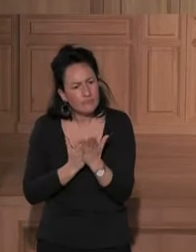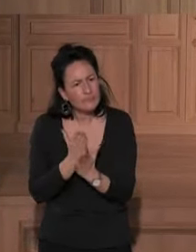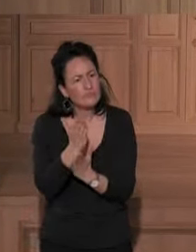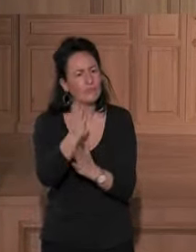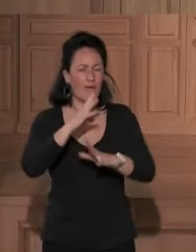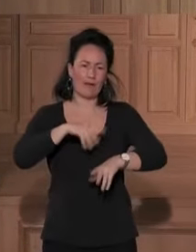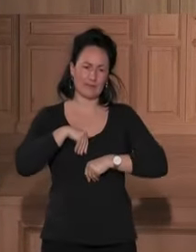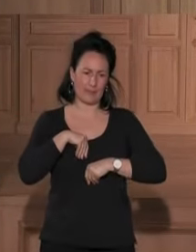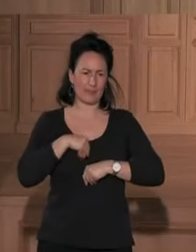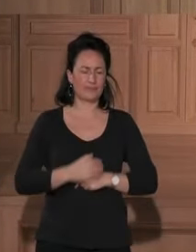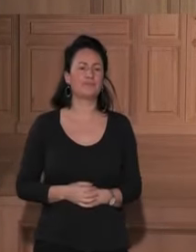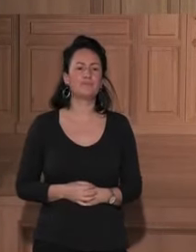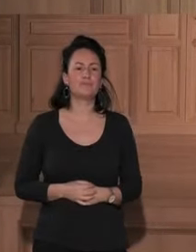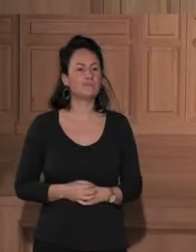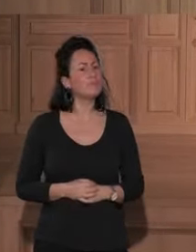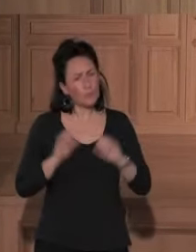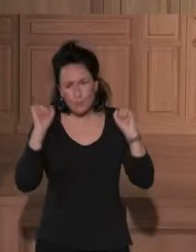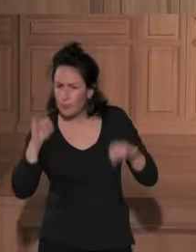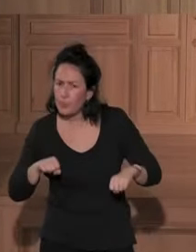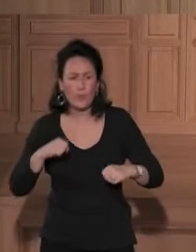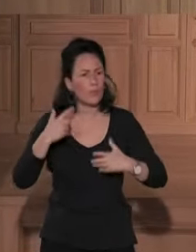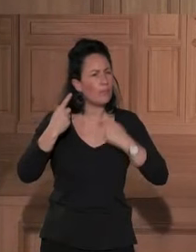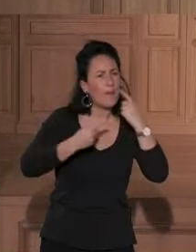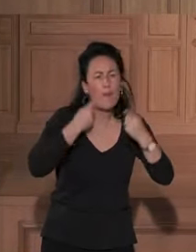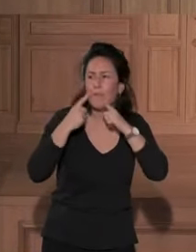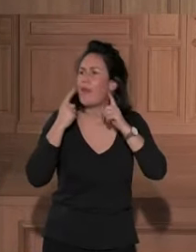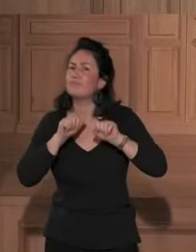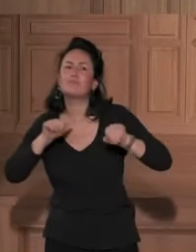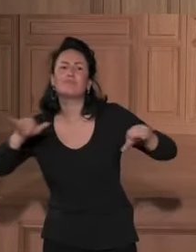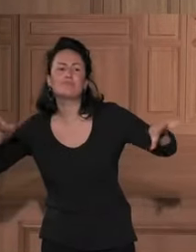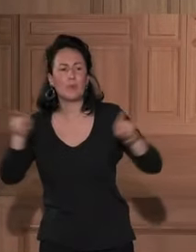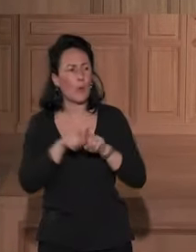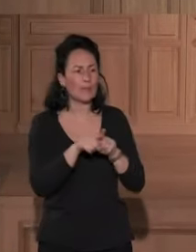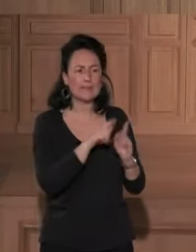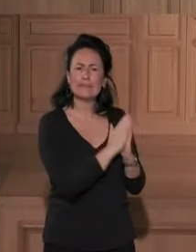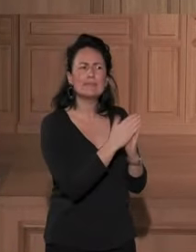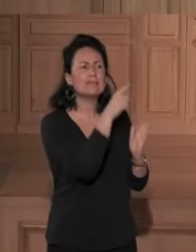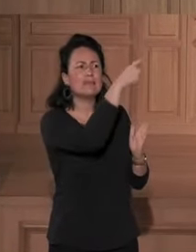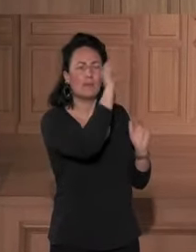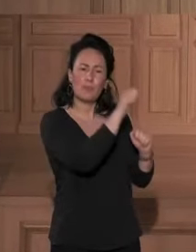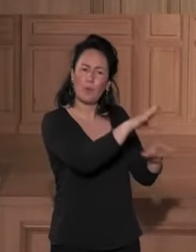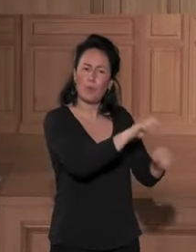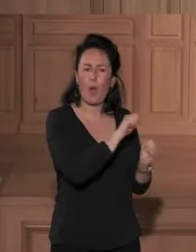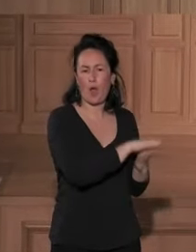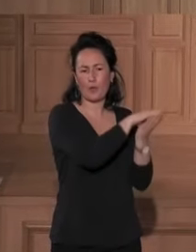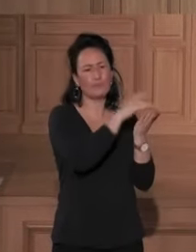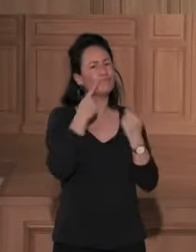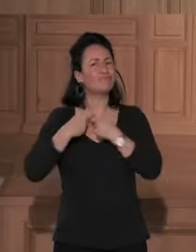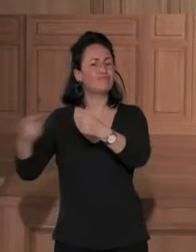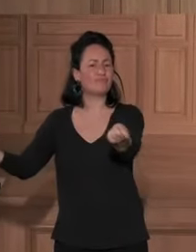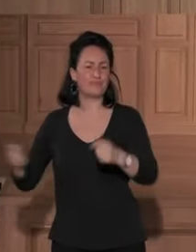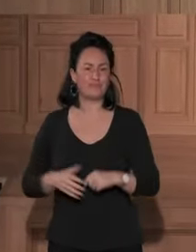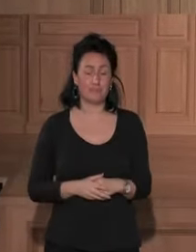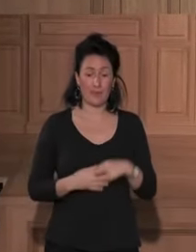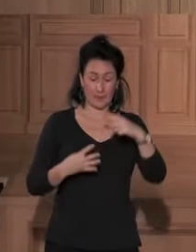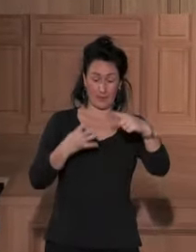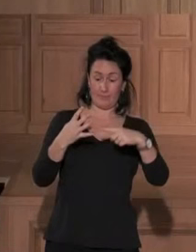quotidien. N'hésitez pas à en parler autour de vous et à prendre des dépliants à la sortie. Et enfin, notre revue Ombre et